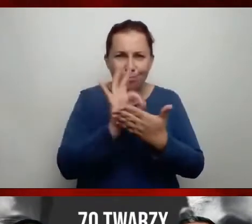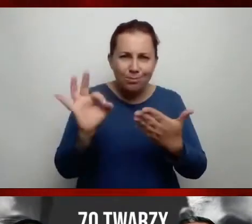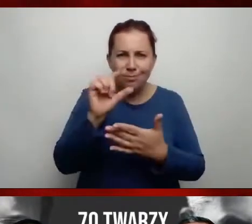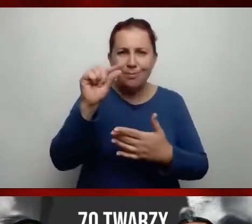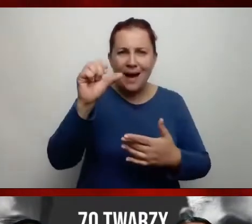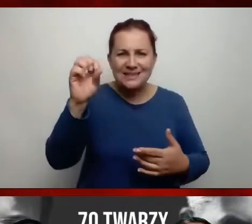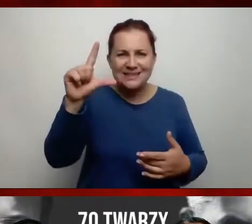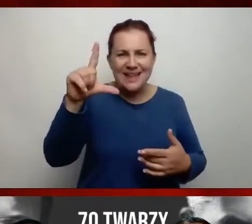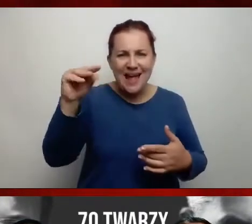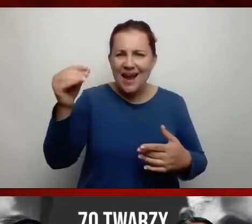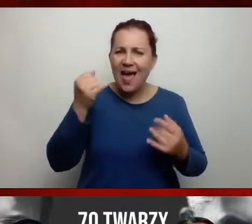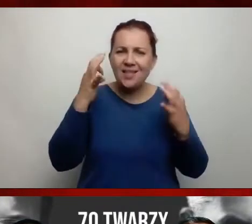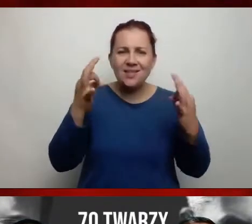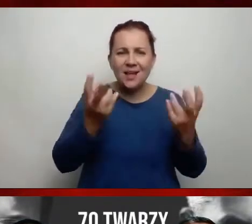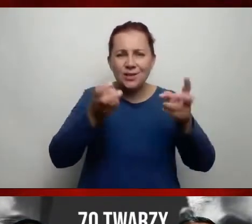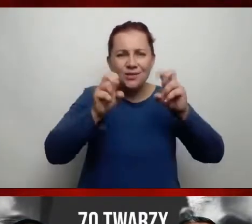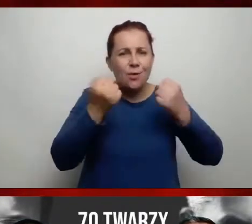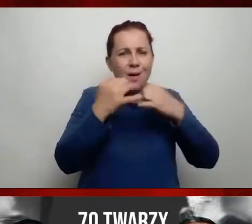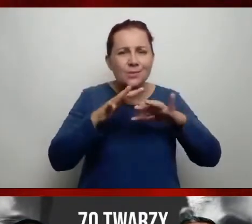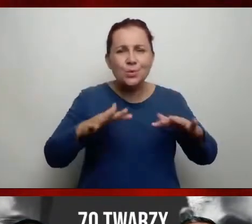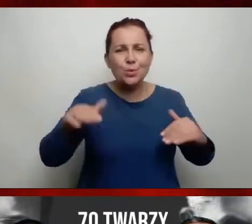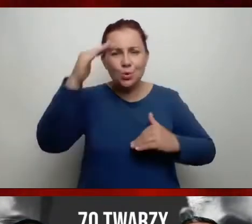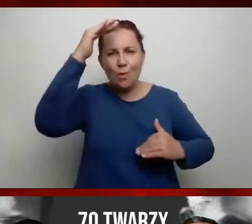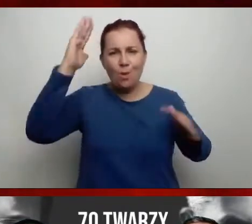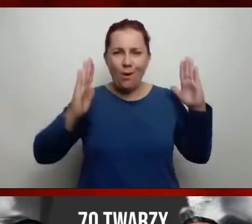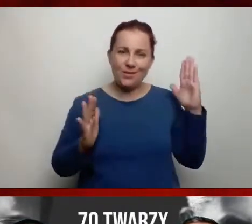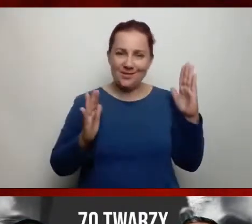mnóstwo również portretów zresztą.